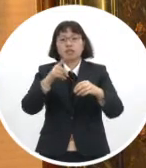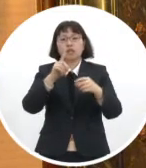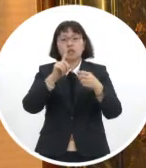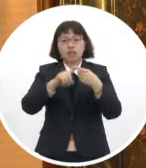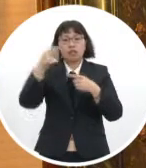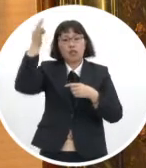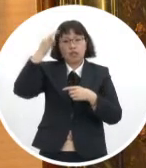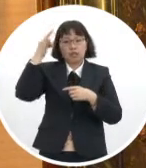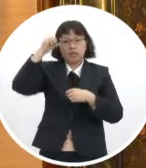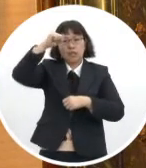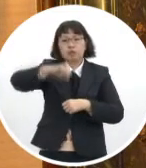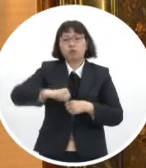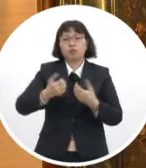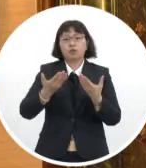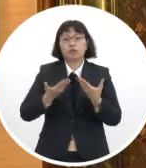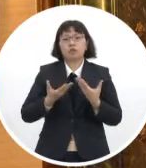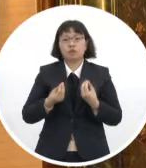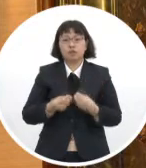だよ。